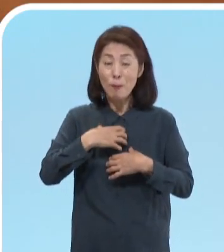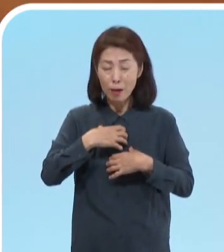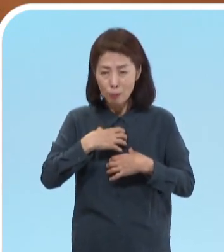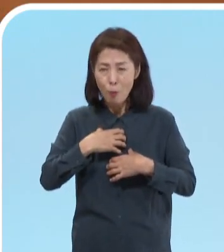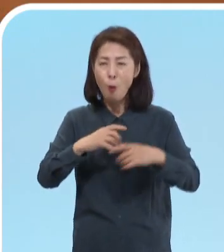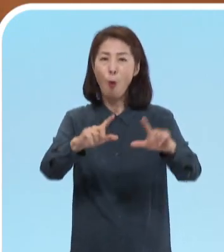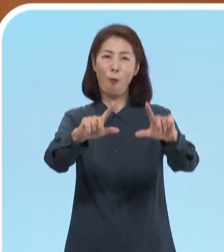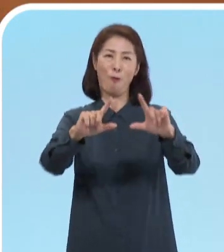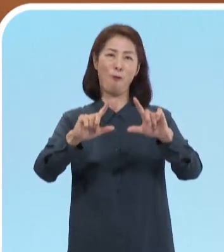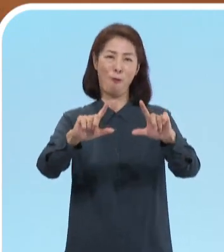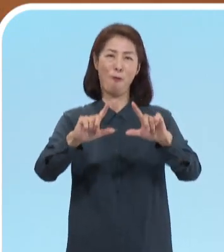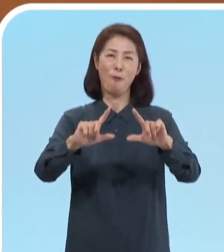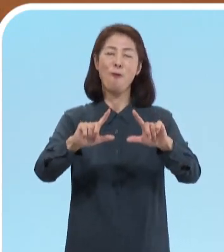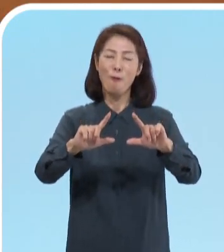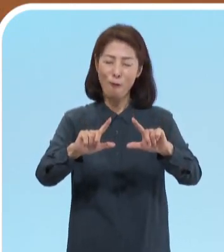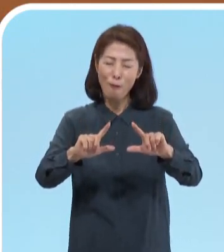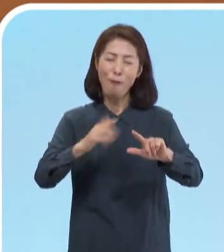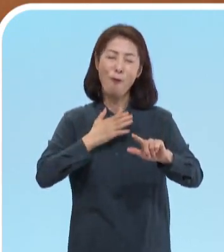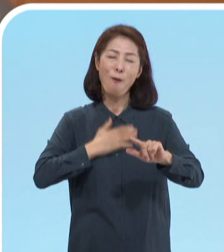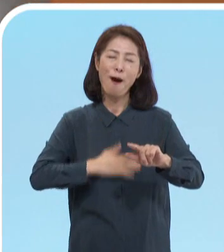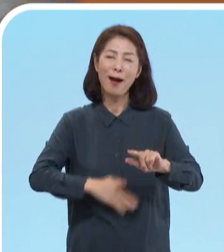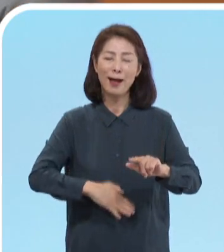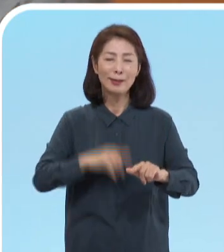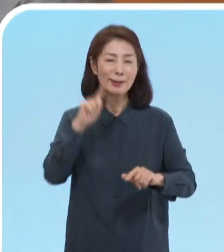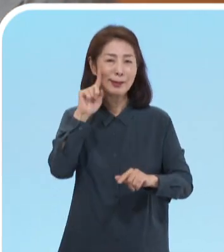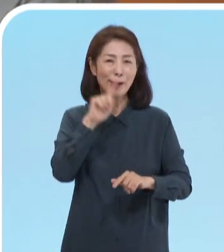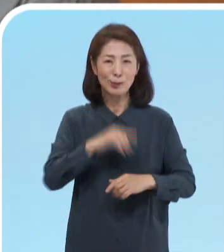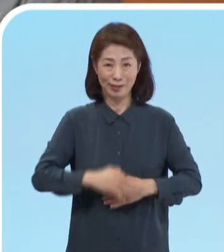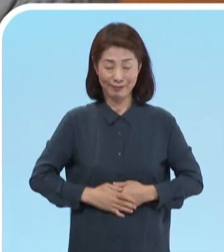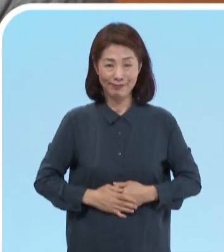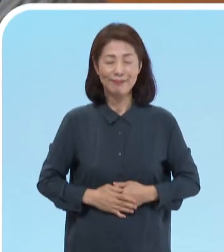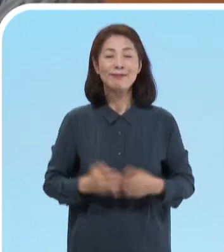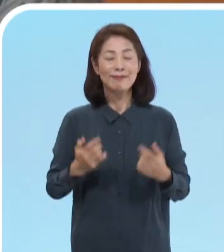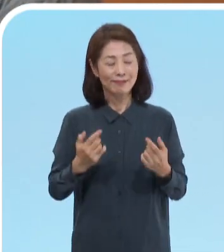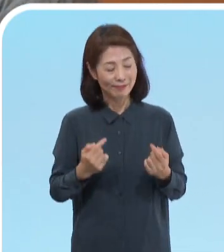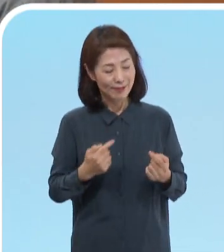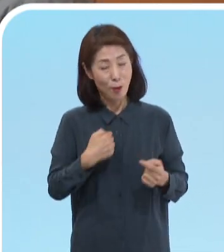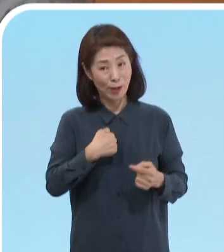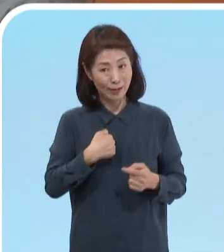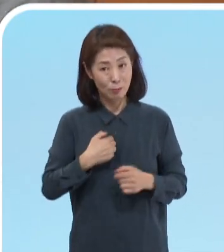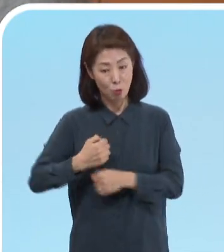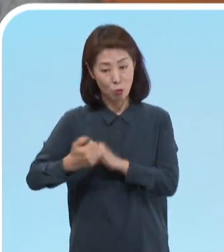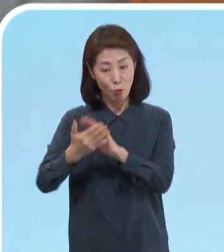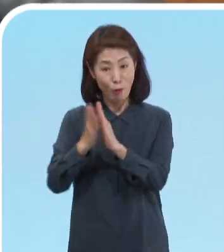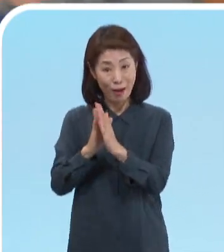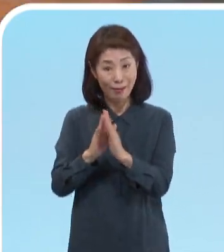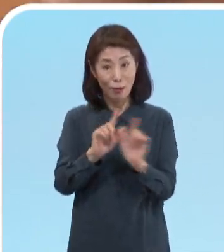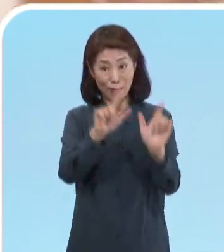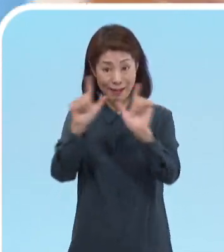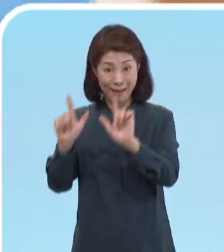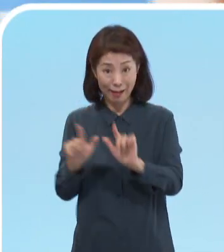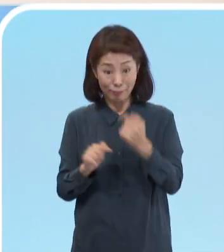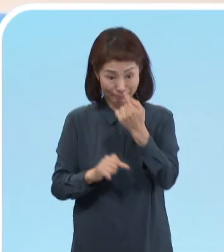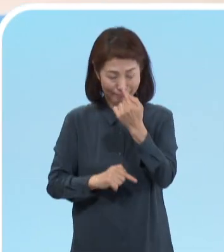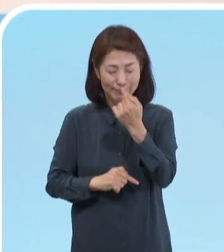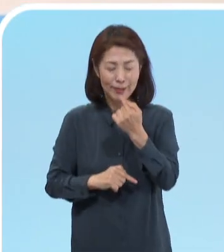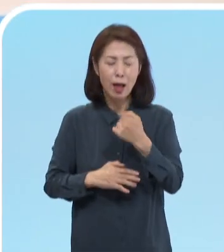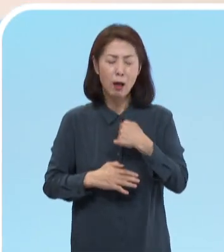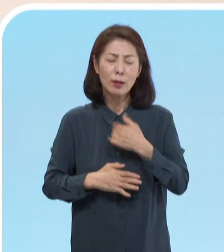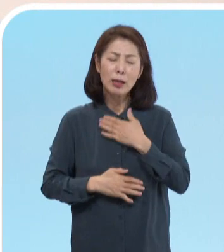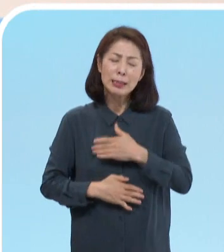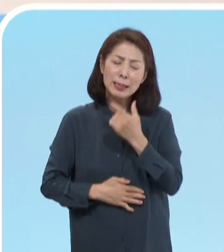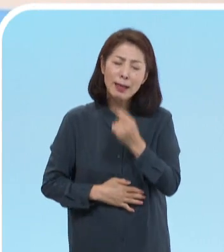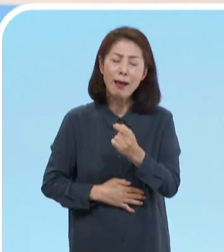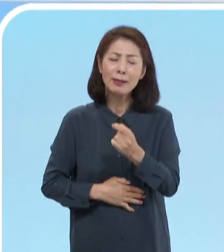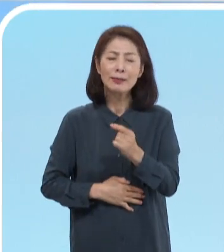えてくださってるような感じがして、 うん、 ありがたいです。 いえいえ、はい、やっぱり自分も私も兵庫県民なので、はい、自分がこう知りたいな